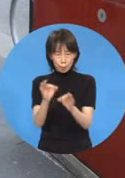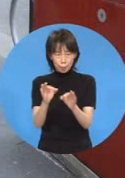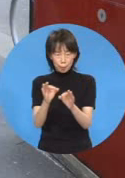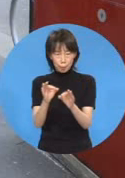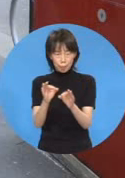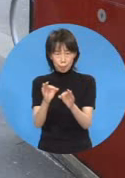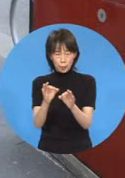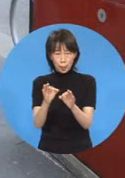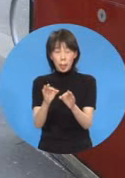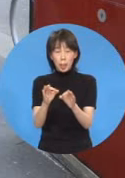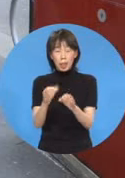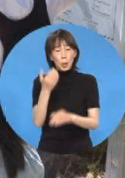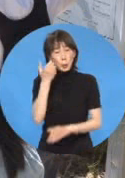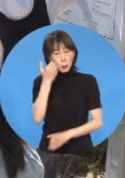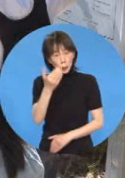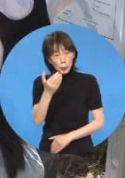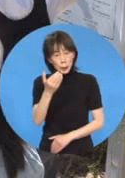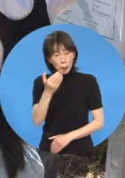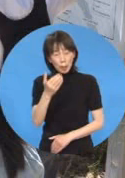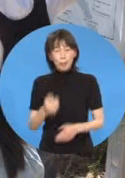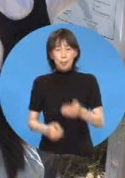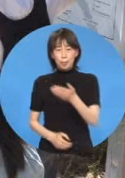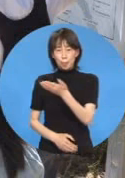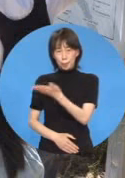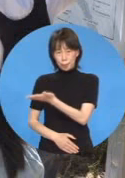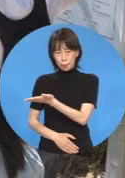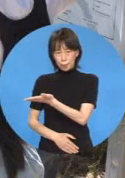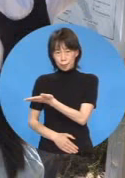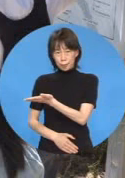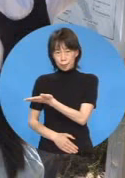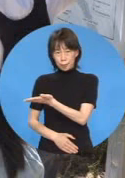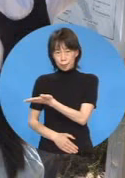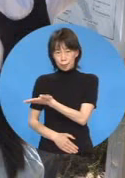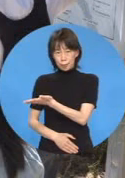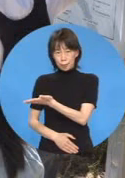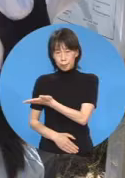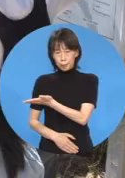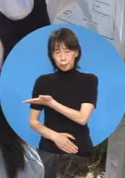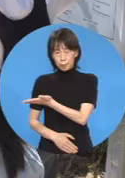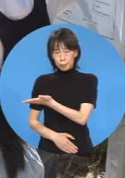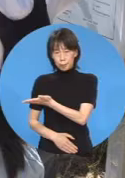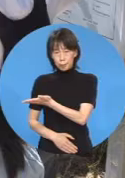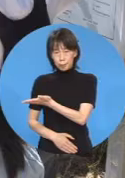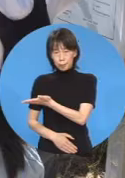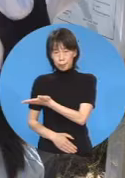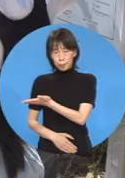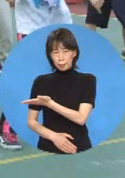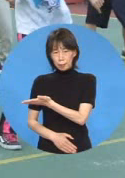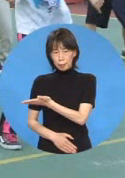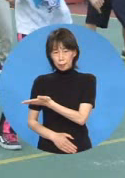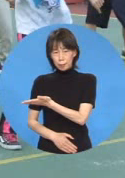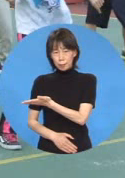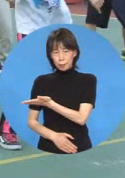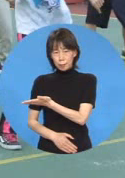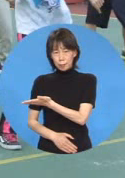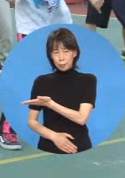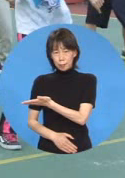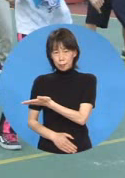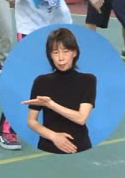ます基金についてはは区役所児童青少年化青少年係り